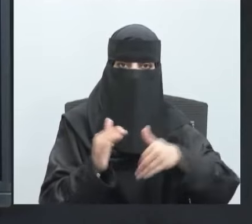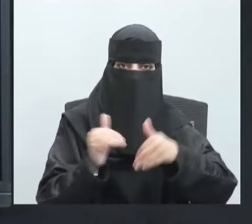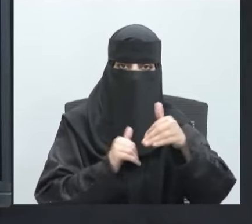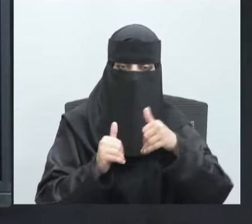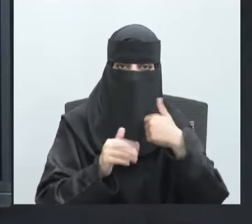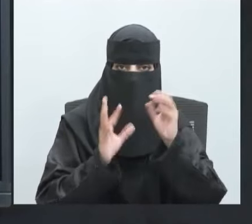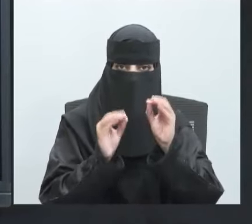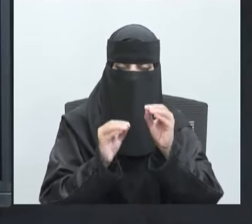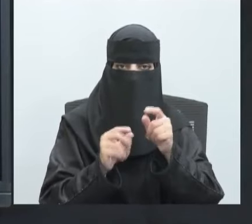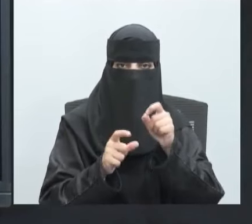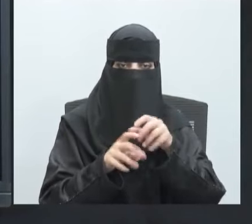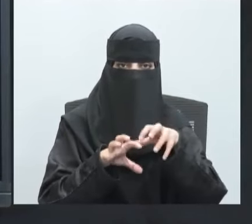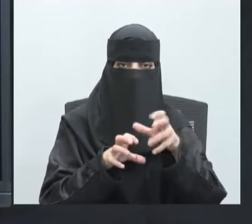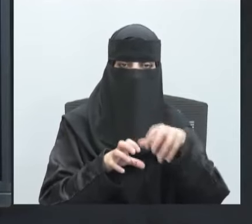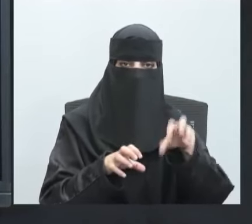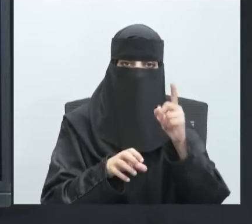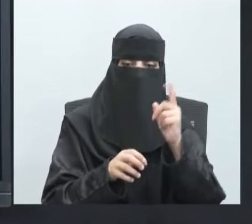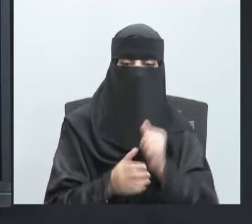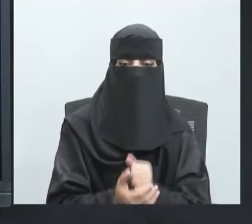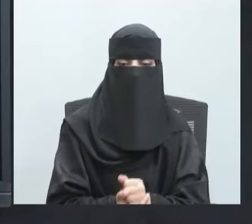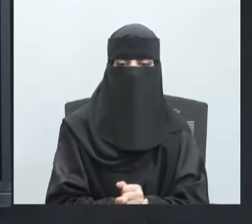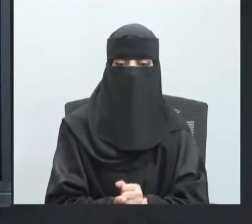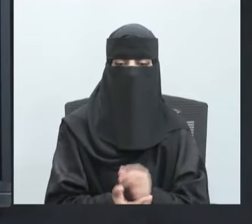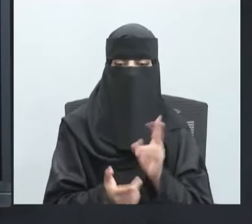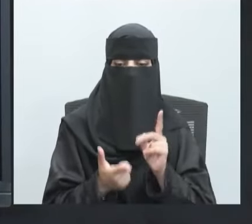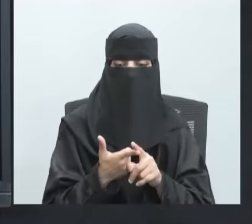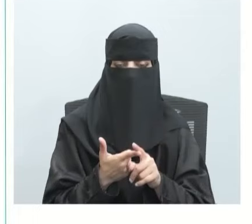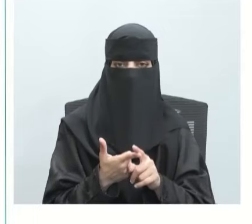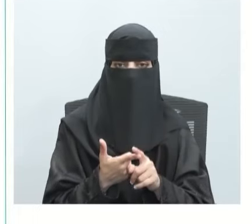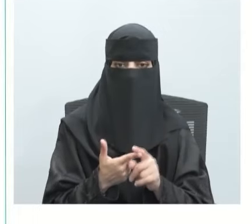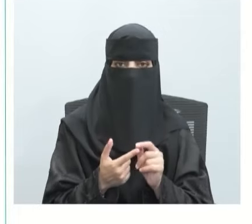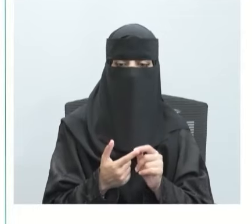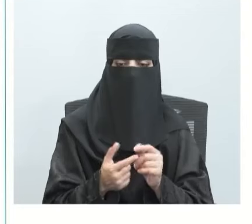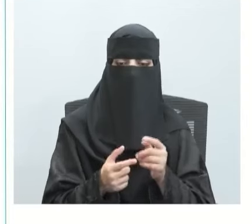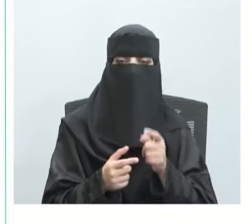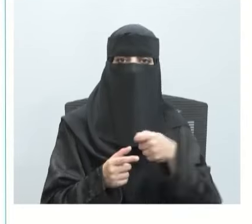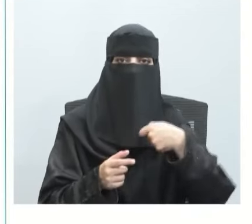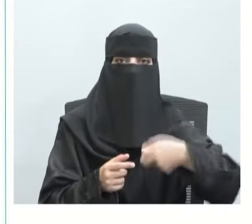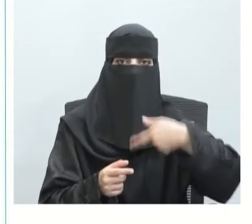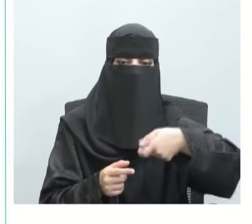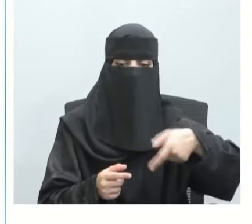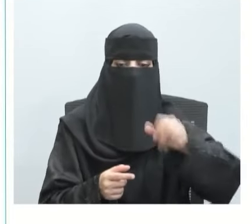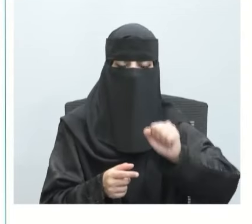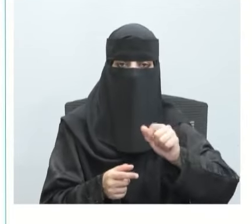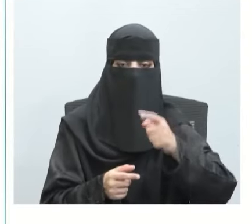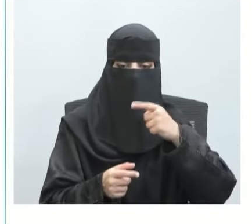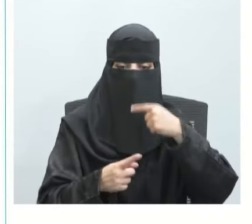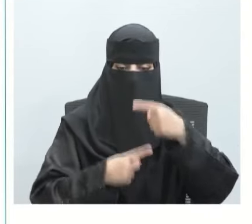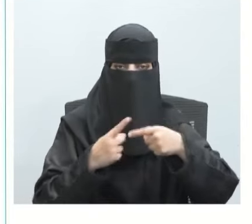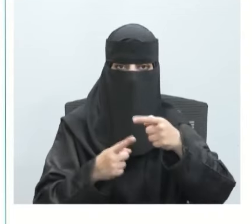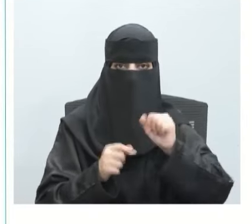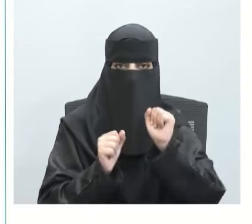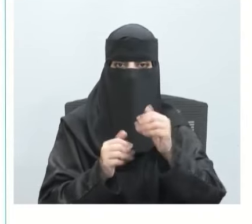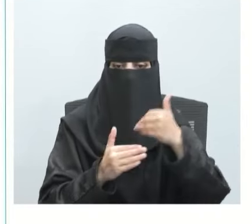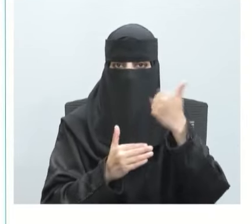ما تحدثنا عنه في الفصل الاول ثانيا النفقات وهي التدفقات النقديه